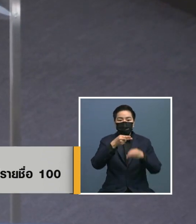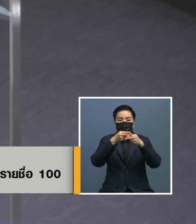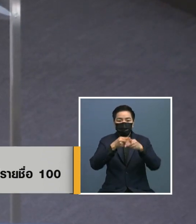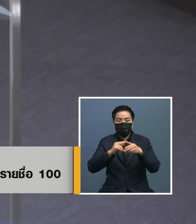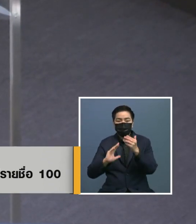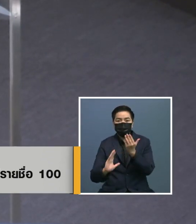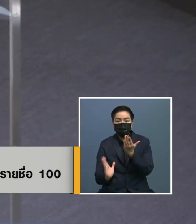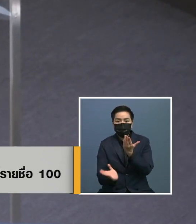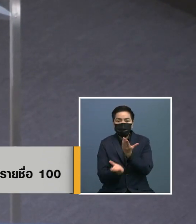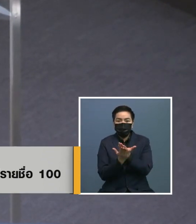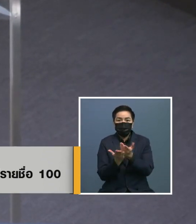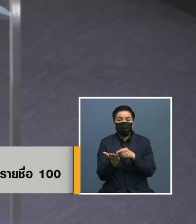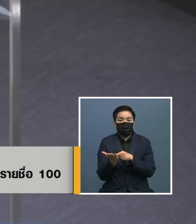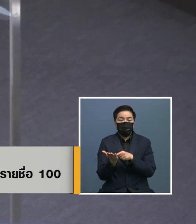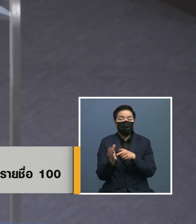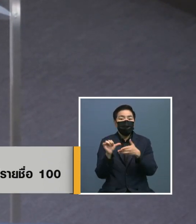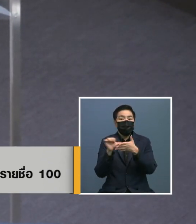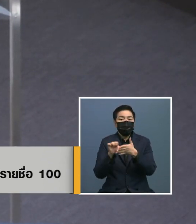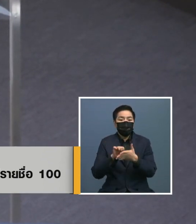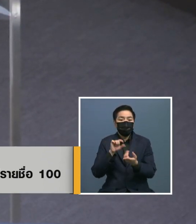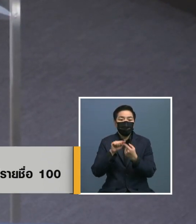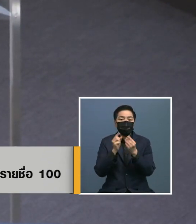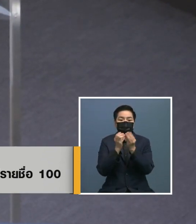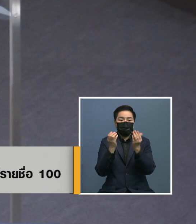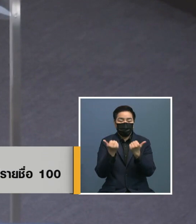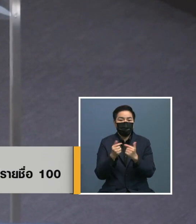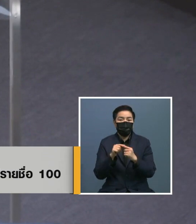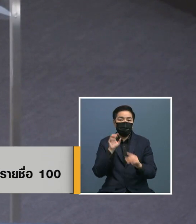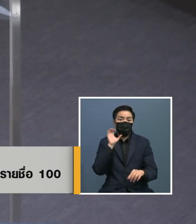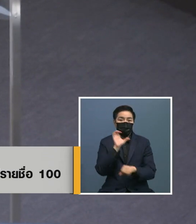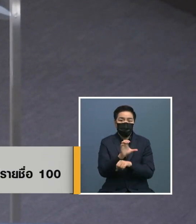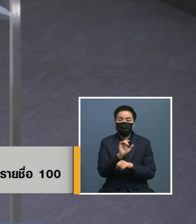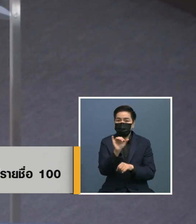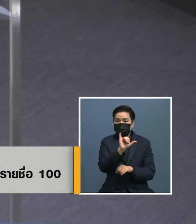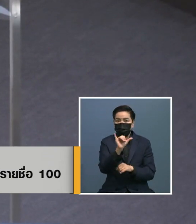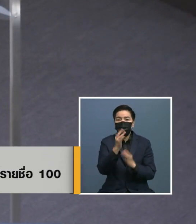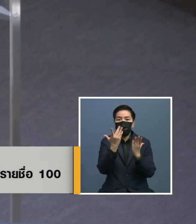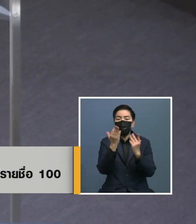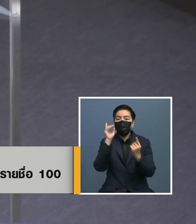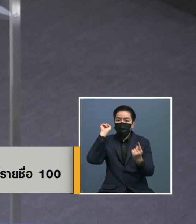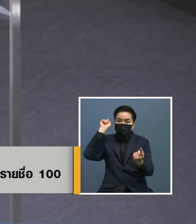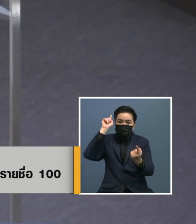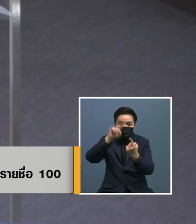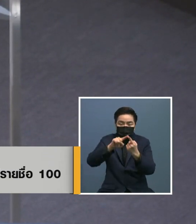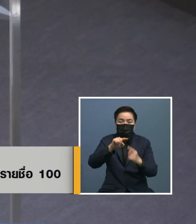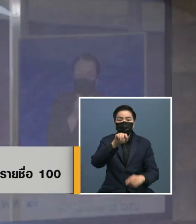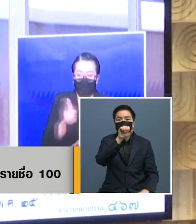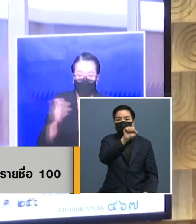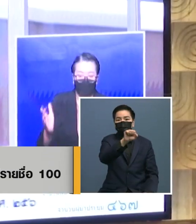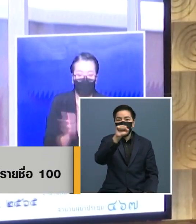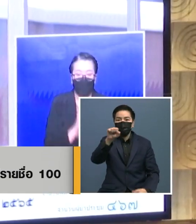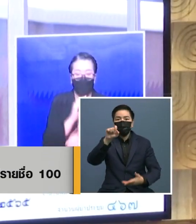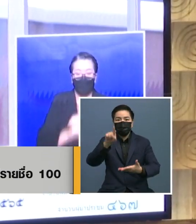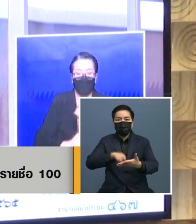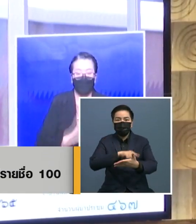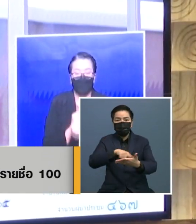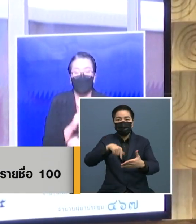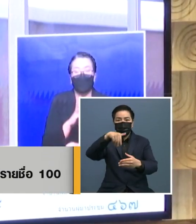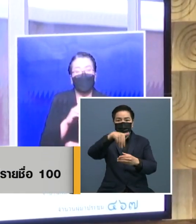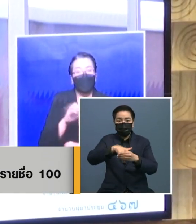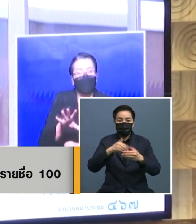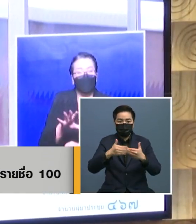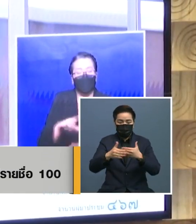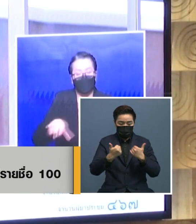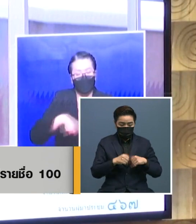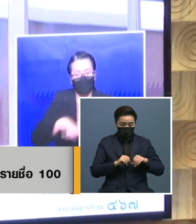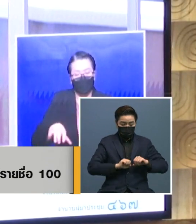มาตราที่แก้ไขเพิ่มเติมโดยรัฐธรรมนูญนี้บังคับใช้จนกว่าจะมีการเลือกตั้งส.ส.ทั่วไปครั้งแรกหลัง